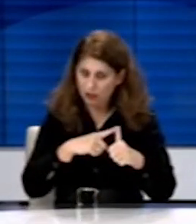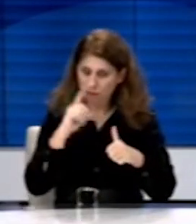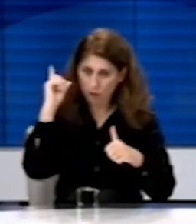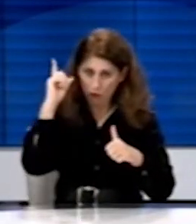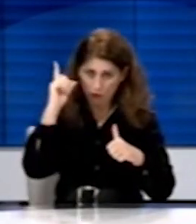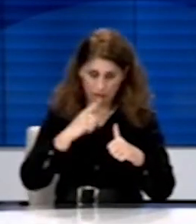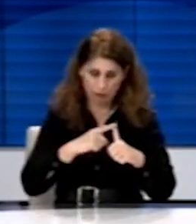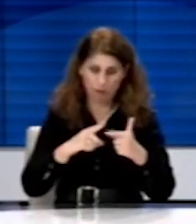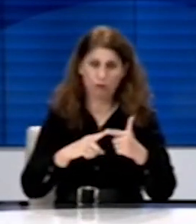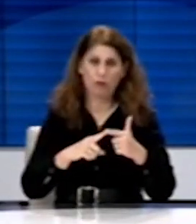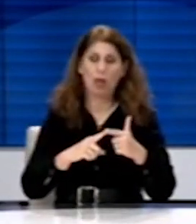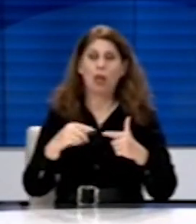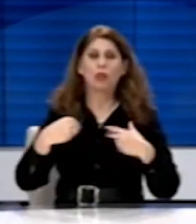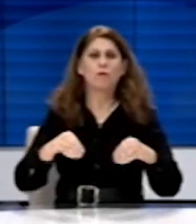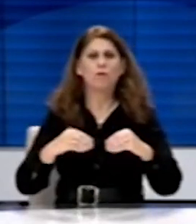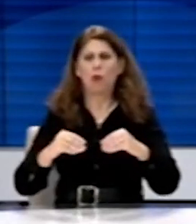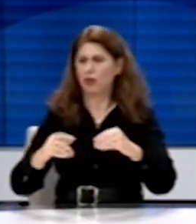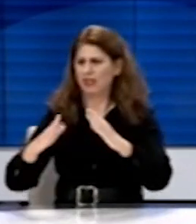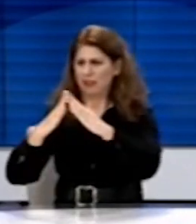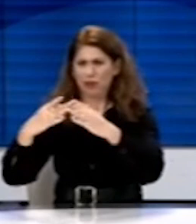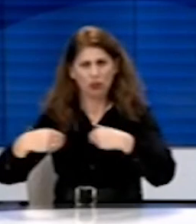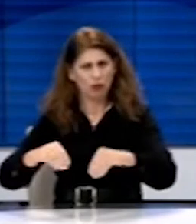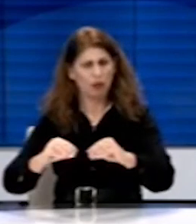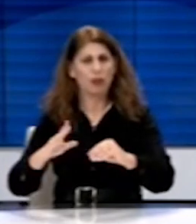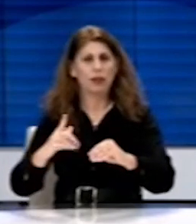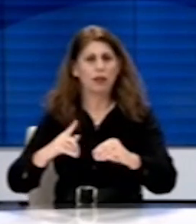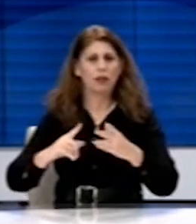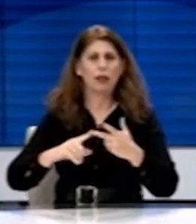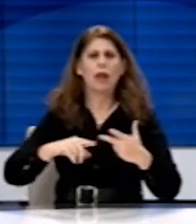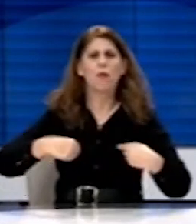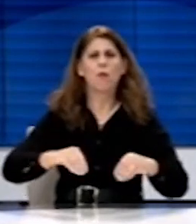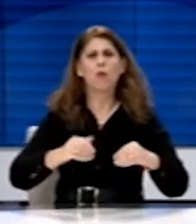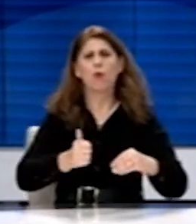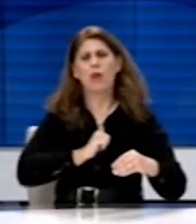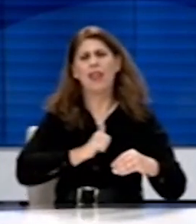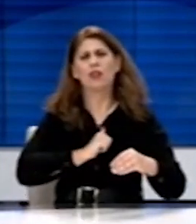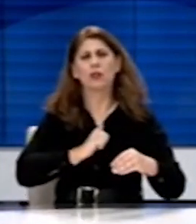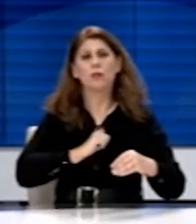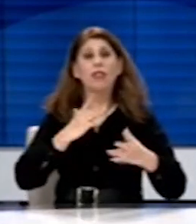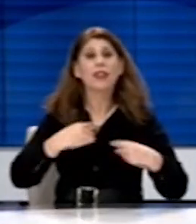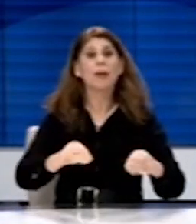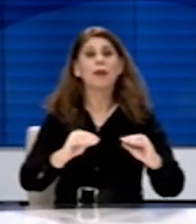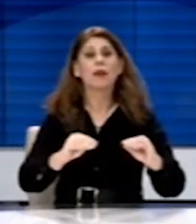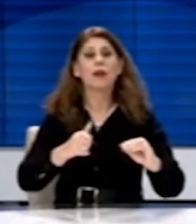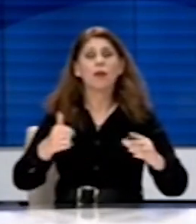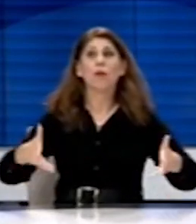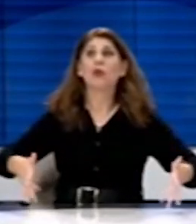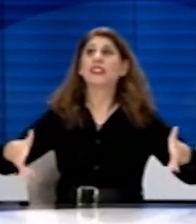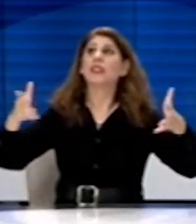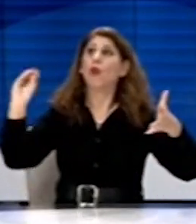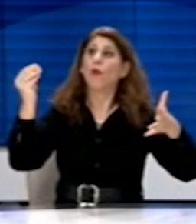πρώτον. Στο real estate, δεύτερον. Και στις ιδιωτικοποίησεις. Δεν έχει μείνει να πουλήσετε κάτι, μόνο να πουλήσετε το κτίριο της